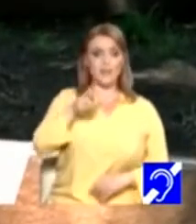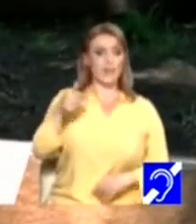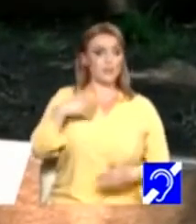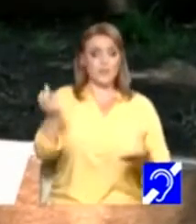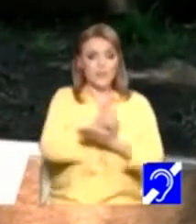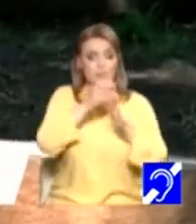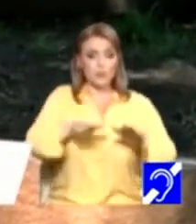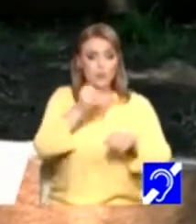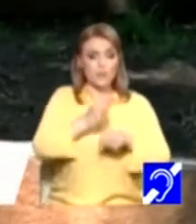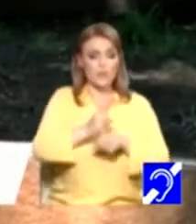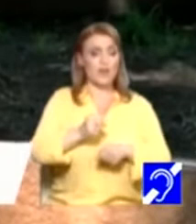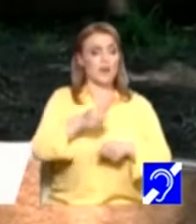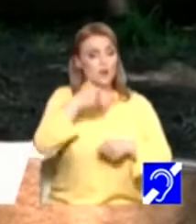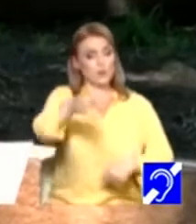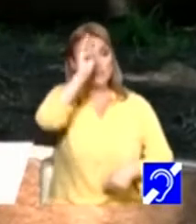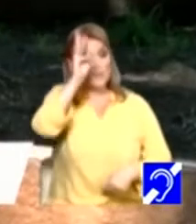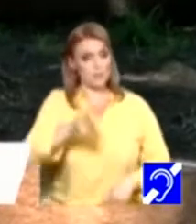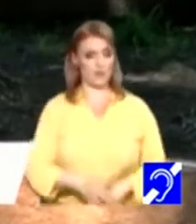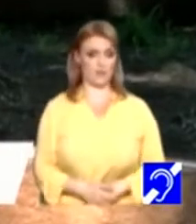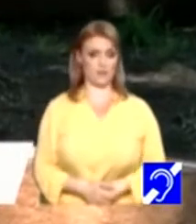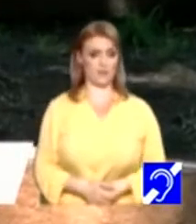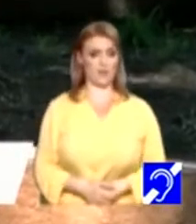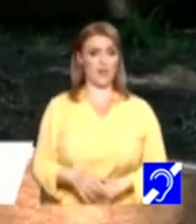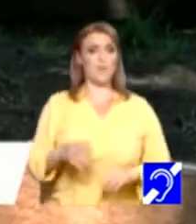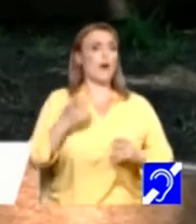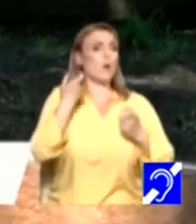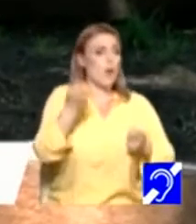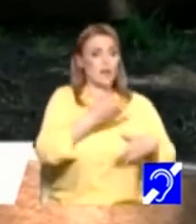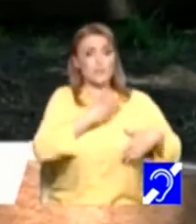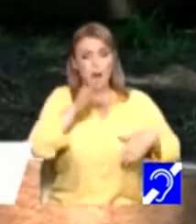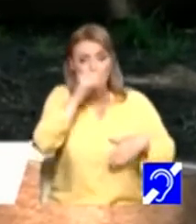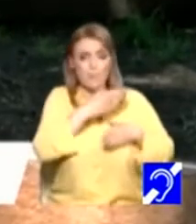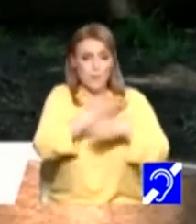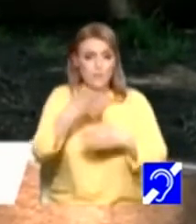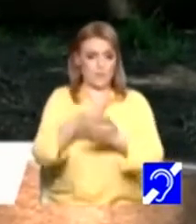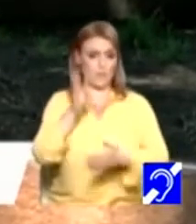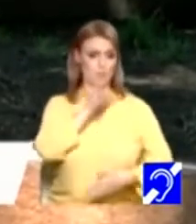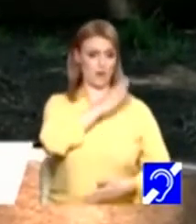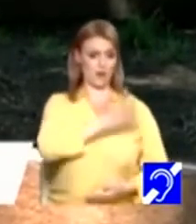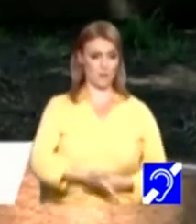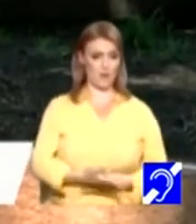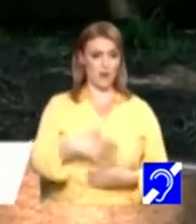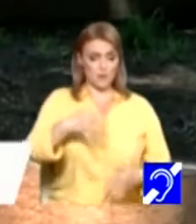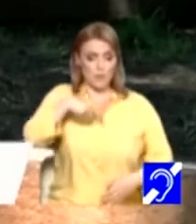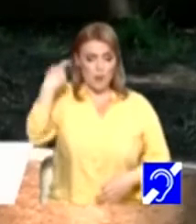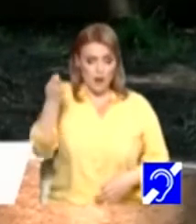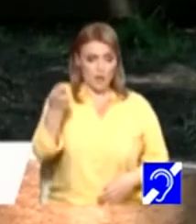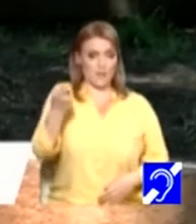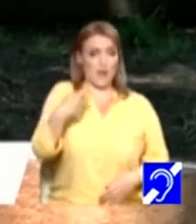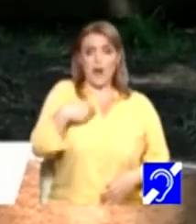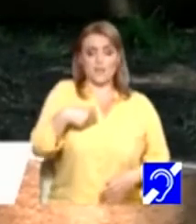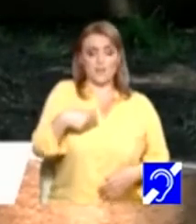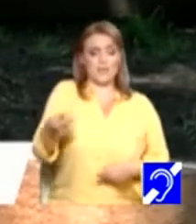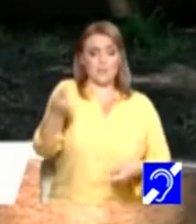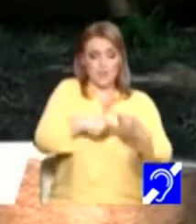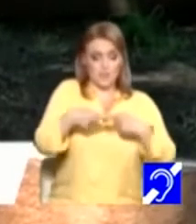găsim locuri de muncă care să fie bine plătite, ca noi poate cât de cât să ne ajutăm părinții, care de mulți ani de zile nu-și văd casa